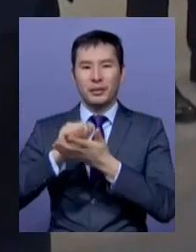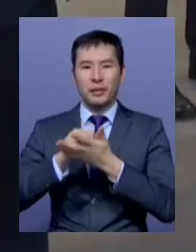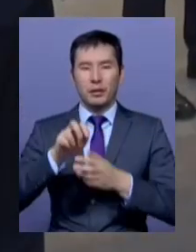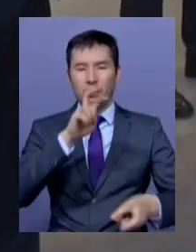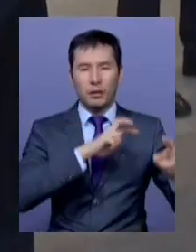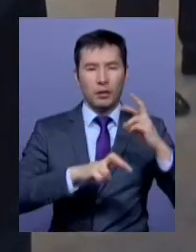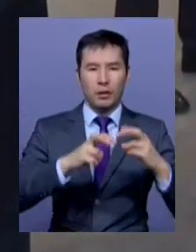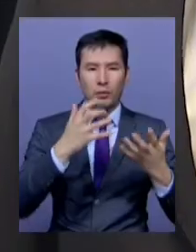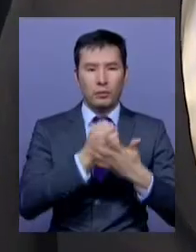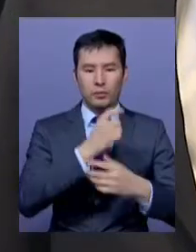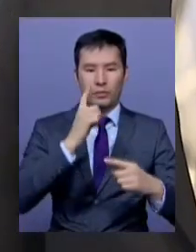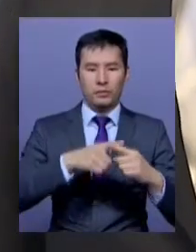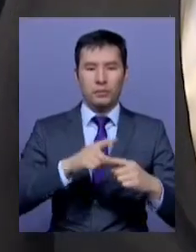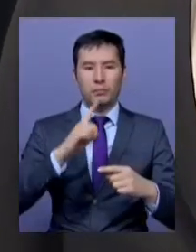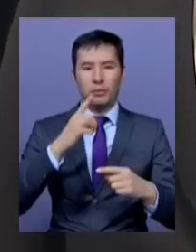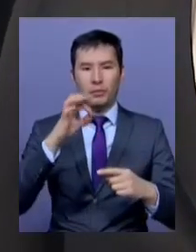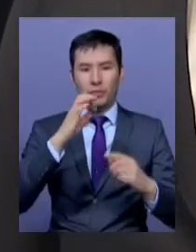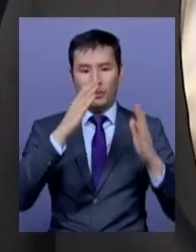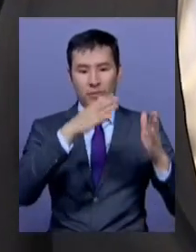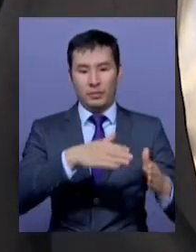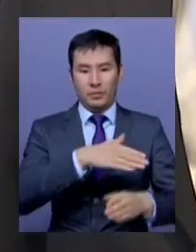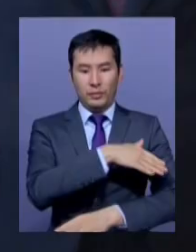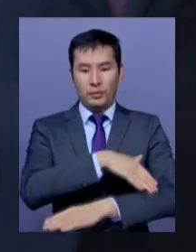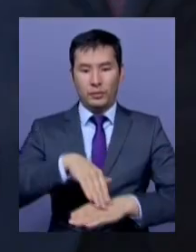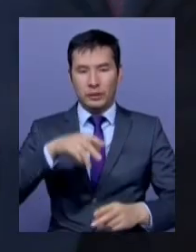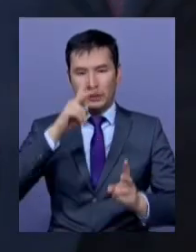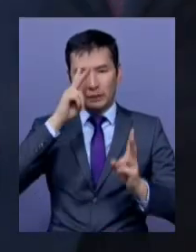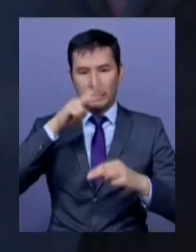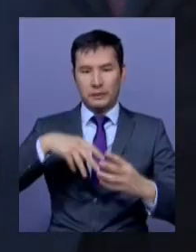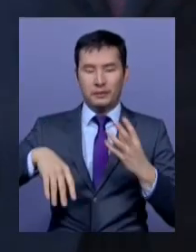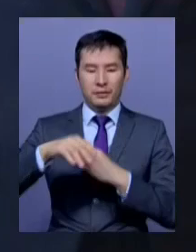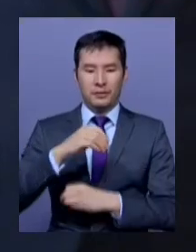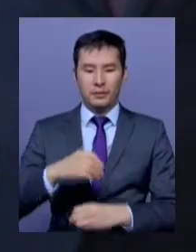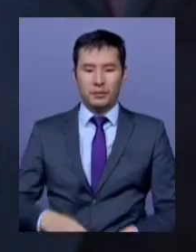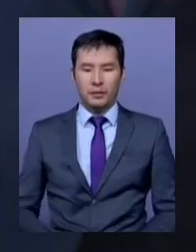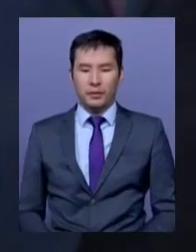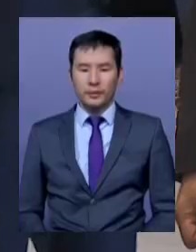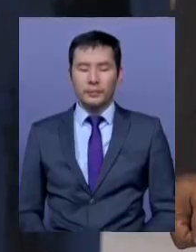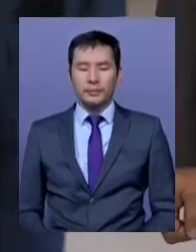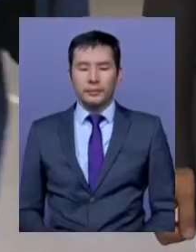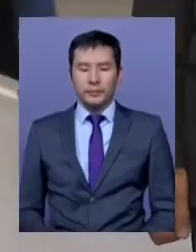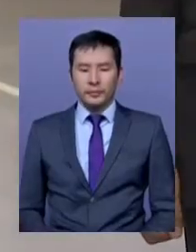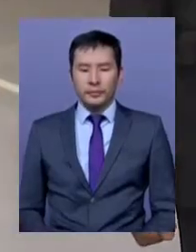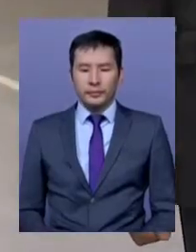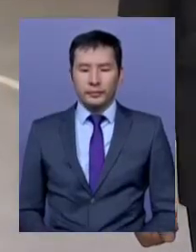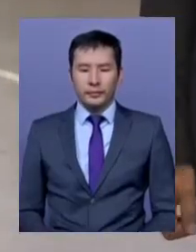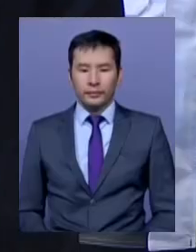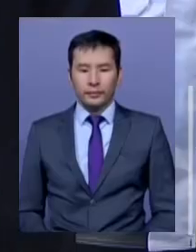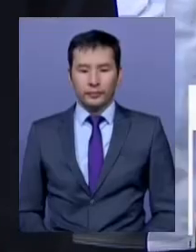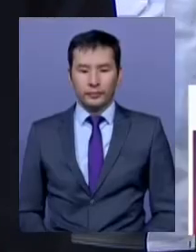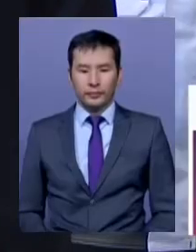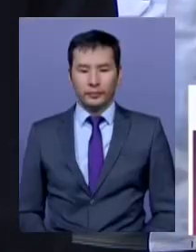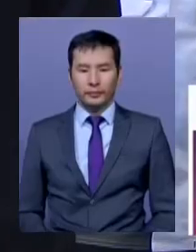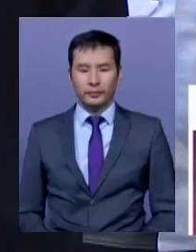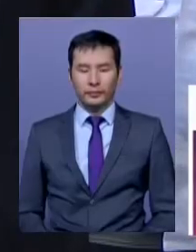тұста мемлекет басшысы кәсіпкерлікті қолдау мәселесін талқылап, бизнеске еркіндік қажеттігін алға тартты. Вы знаете, что в своем послании...